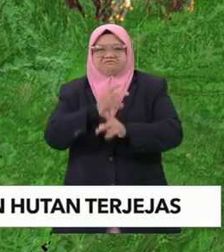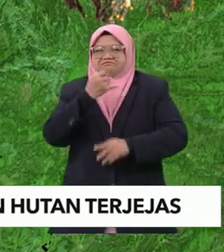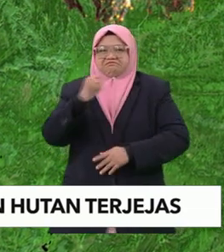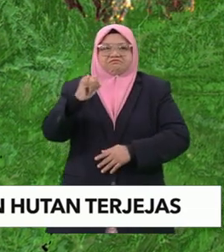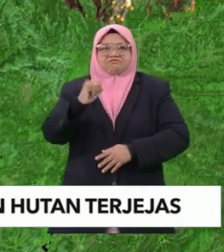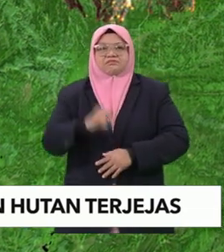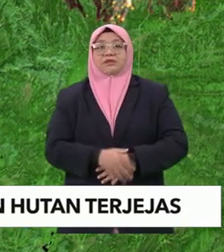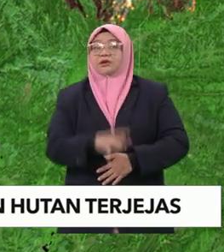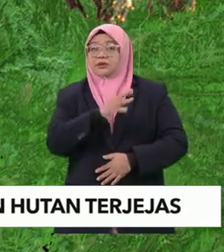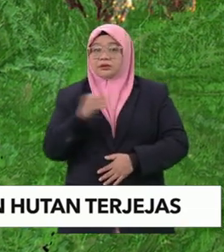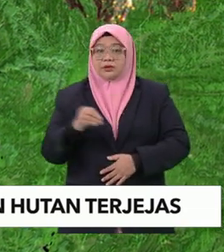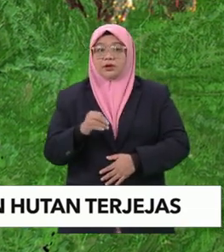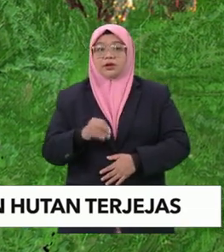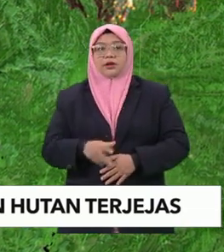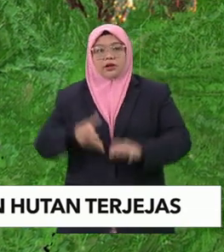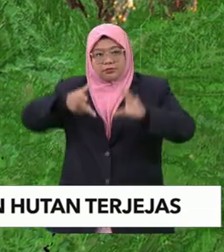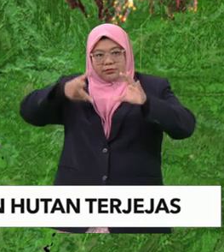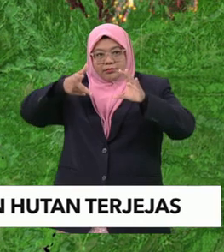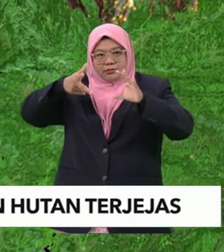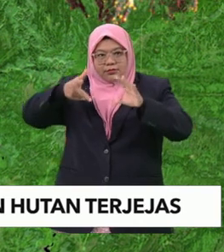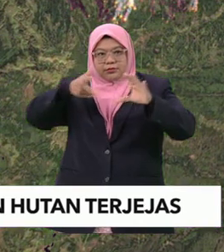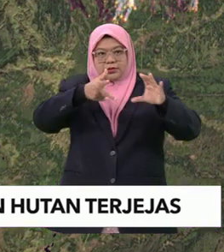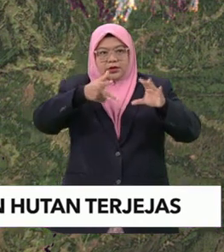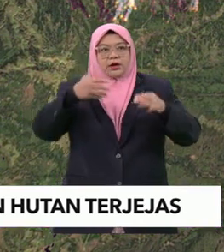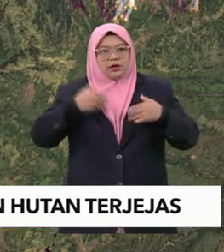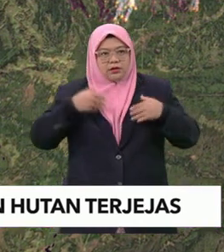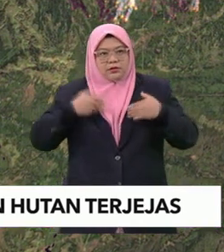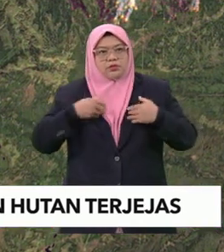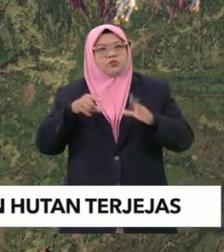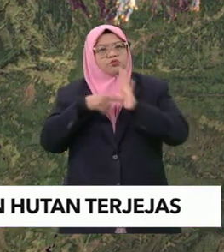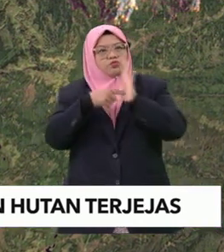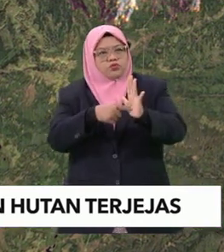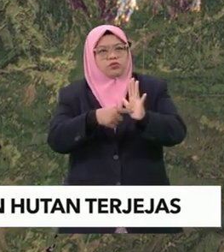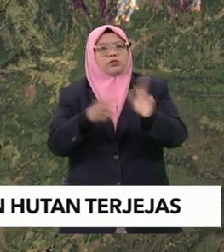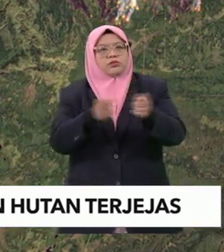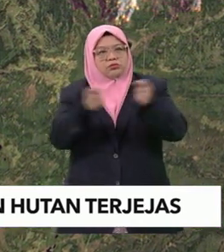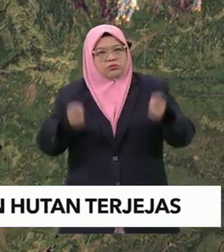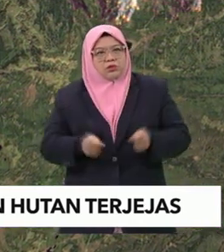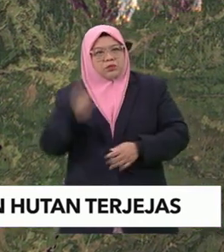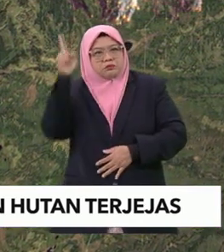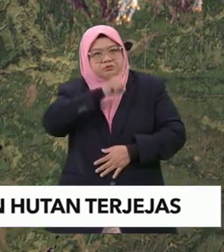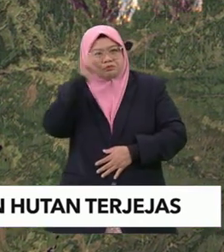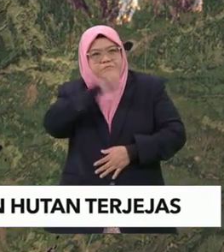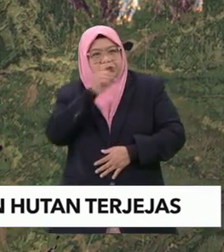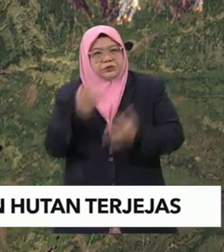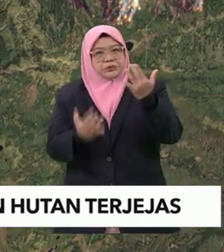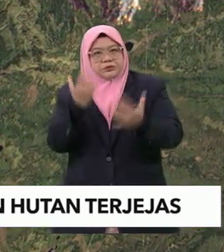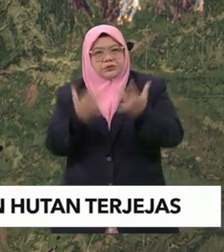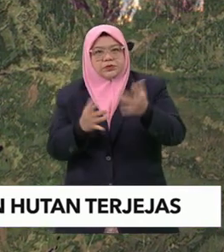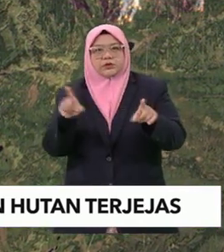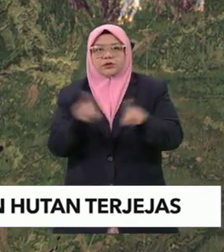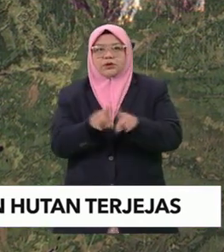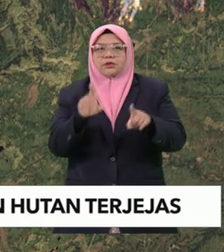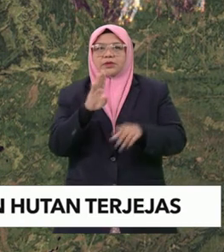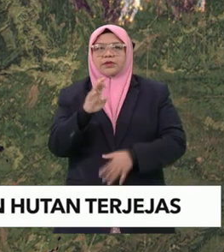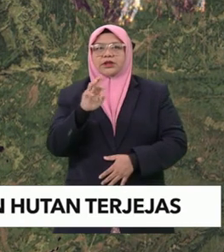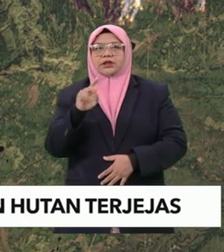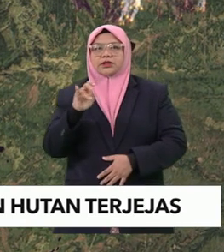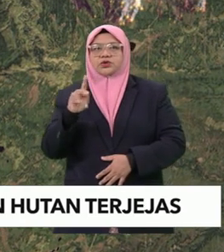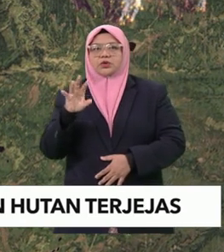lalu image setelah yang dikeluarkan jabatan Haji cuaca menunjukkan antara kawasan yang paling truk termasuk British Colombia